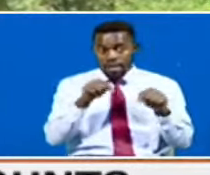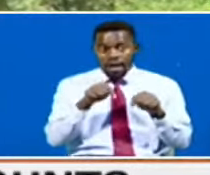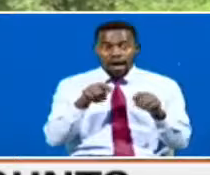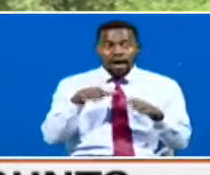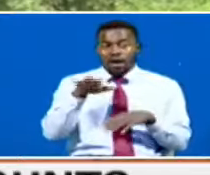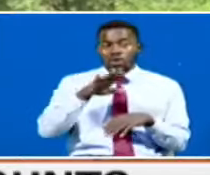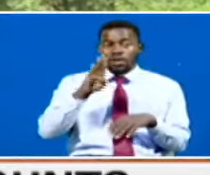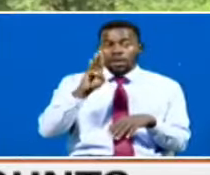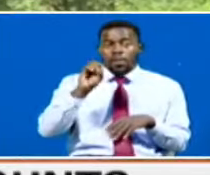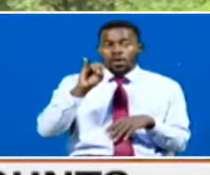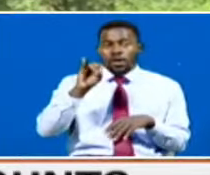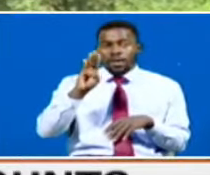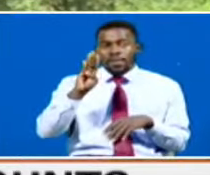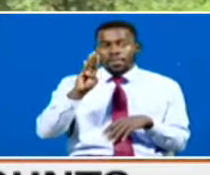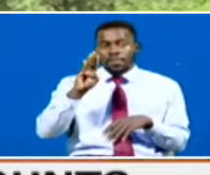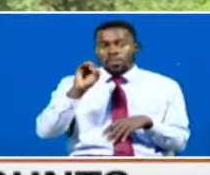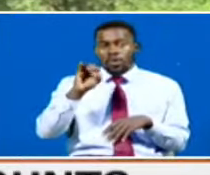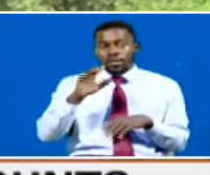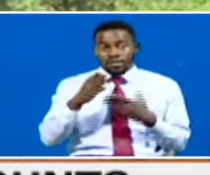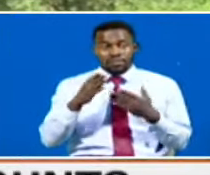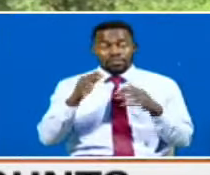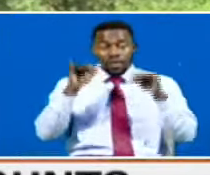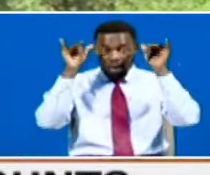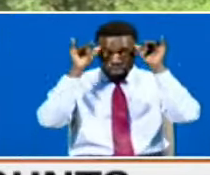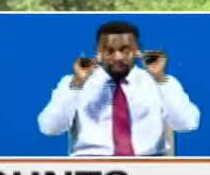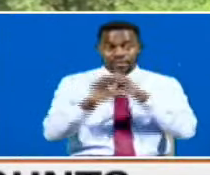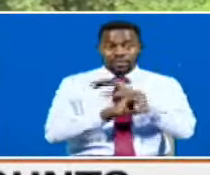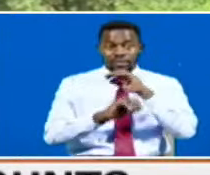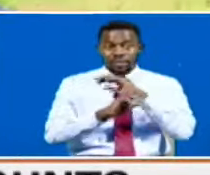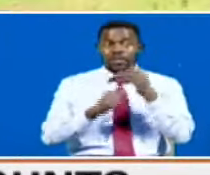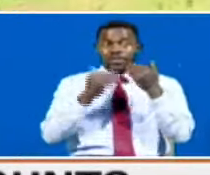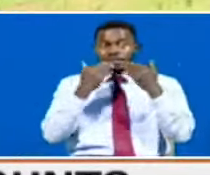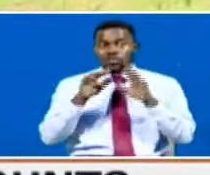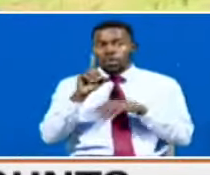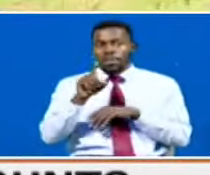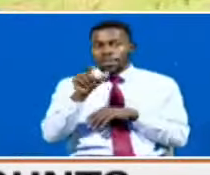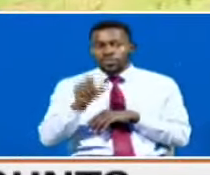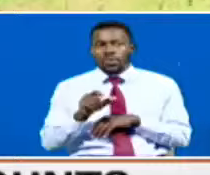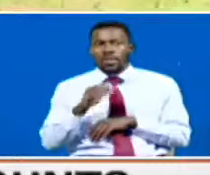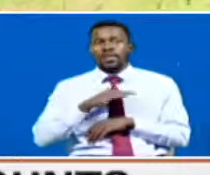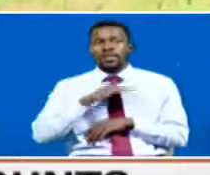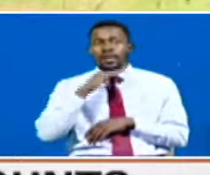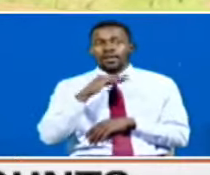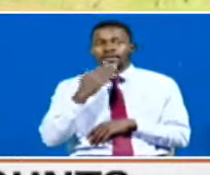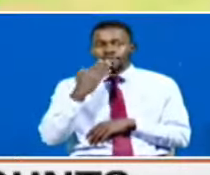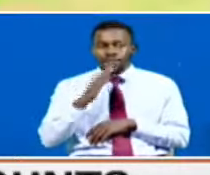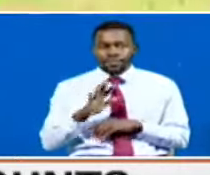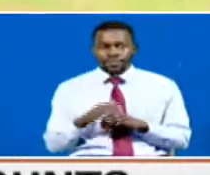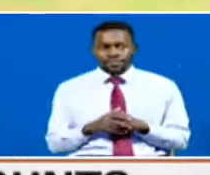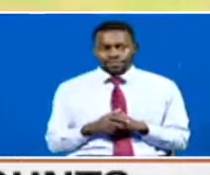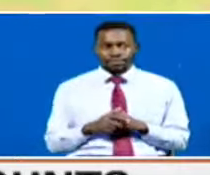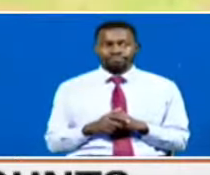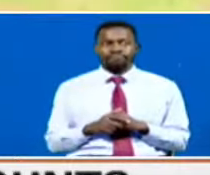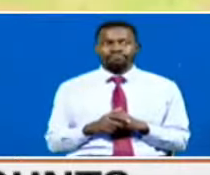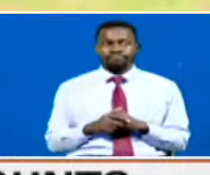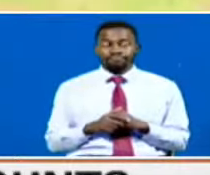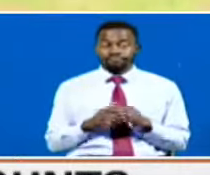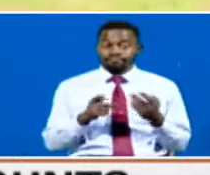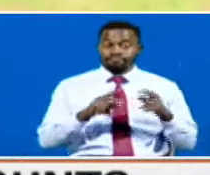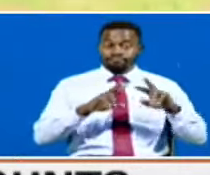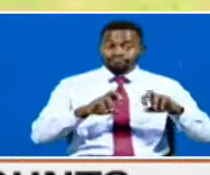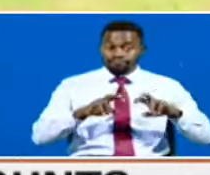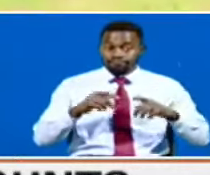Koibrid location, na ng'ombe zilipelekwa na mtu mmoja aliweza kuwawa. And it's a small matter of the remaining time that will determine the